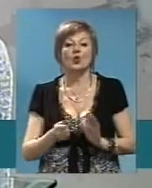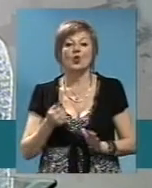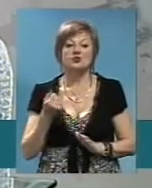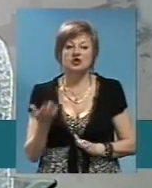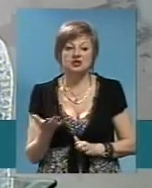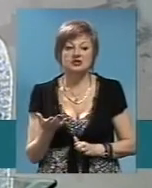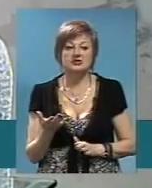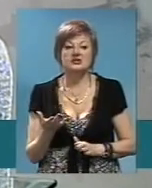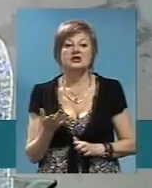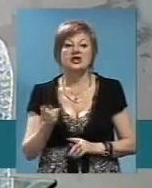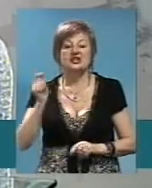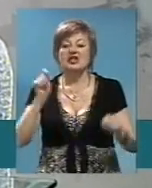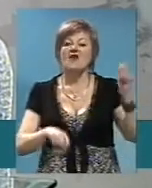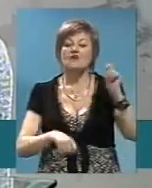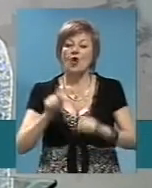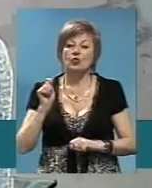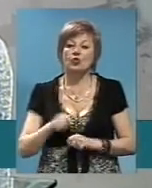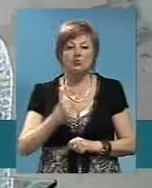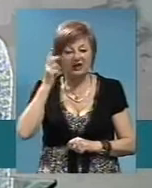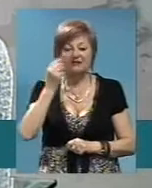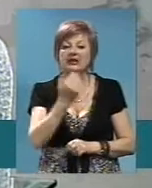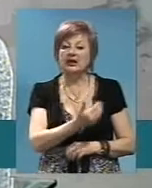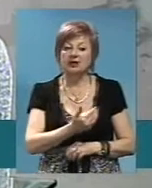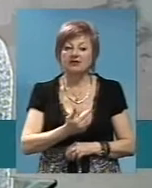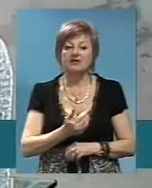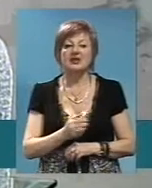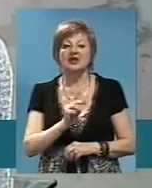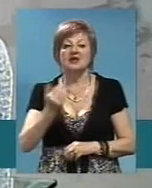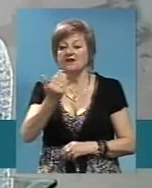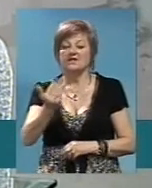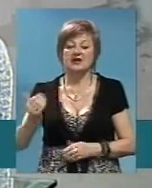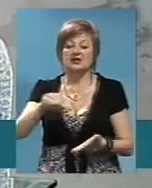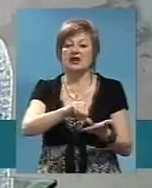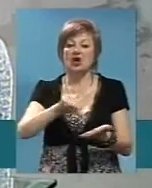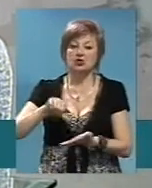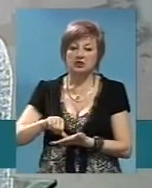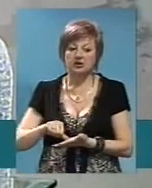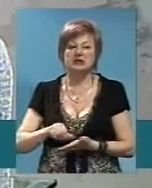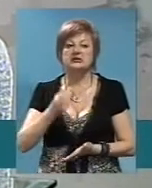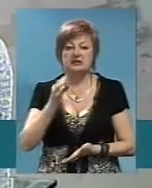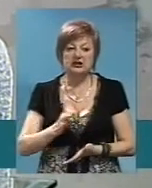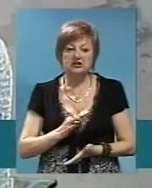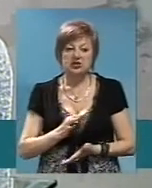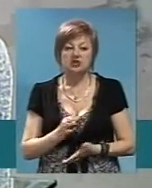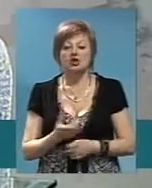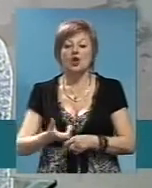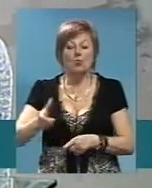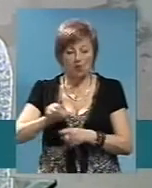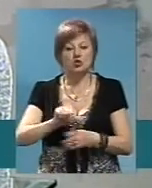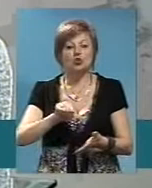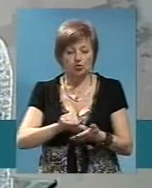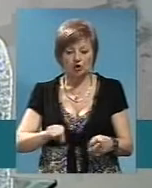14-му муніципальному форумі, який проходив у Києві і на якому ви перебували. Скажіть, більшість учасників